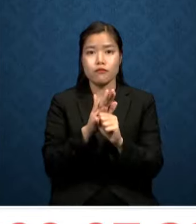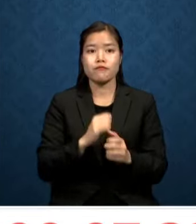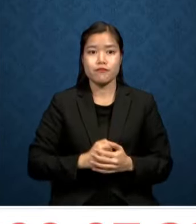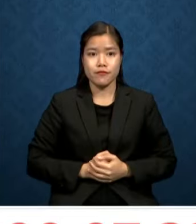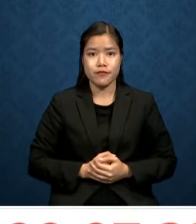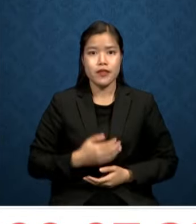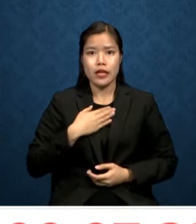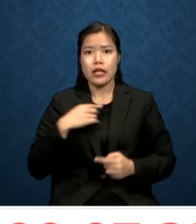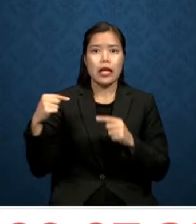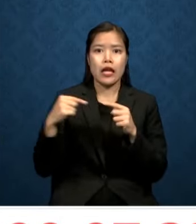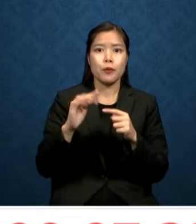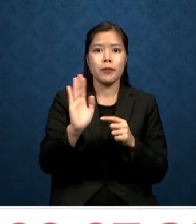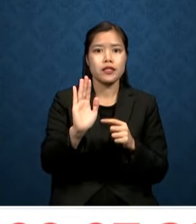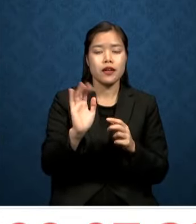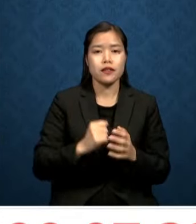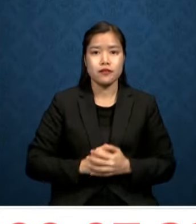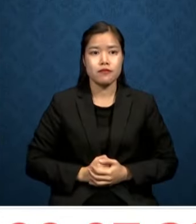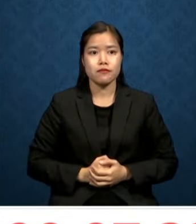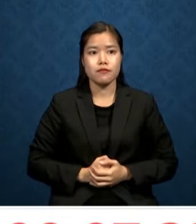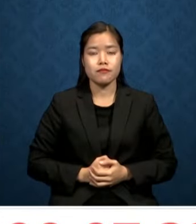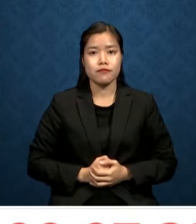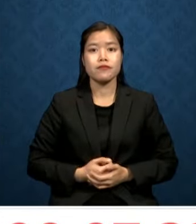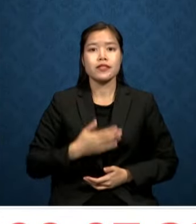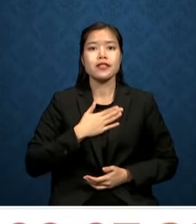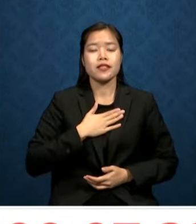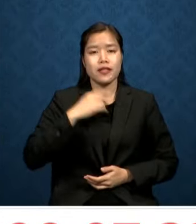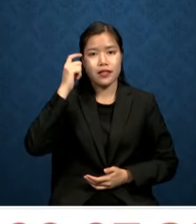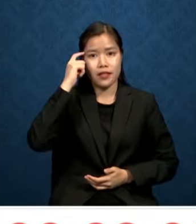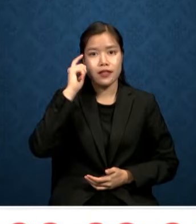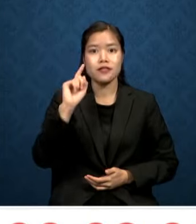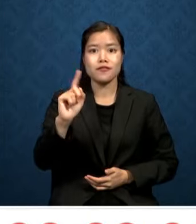เรียกจะตอบโต้แล้วครับผมกําลังจะคือผมคิดว่าเรากําลัง